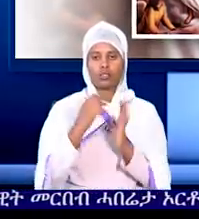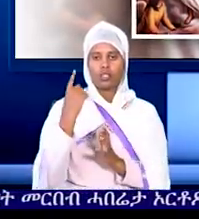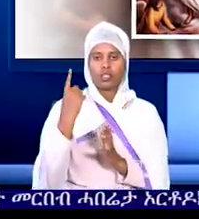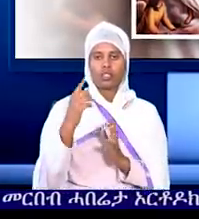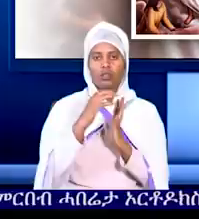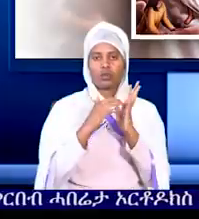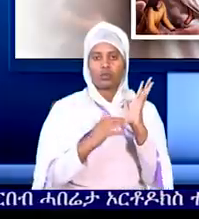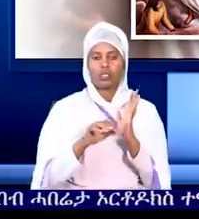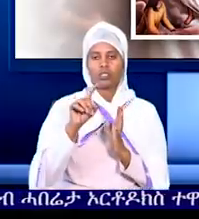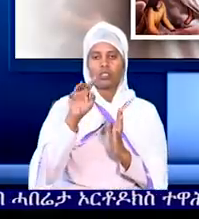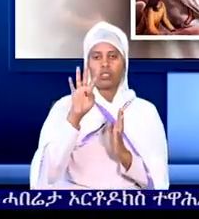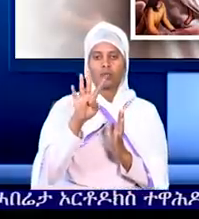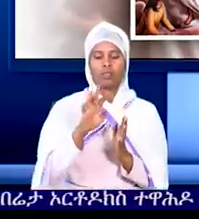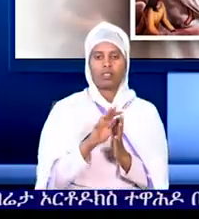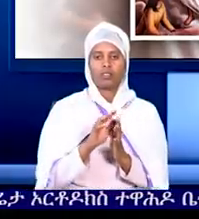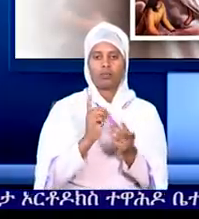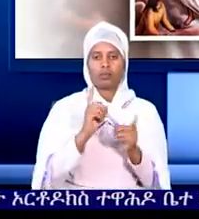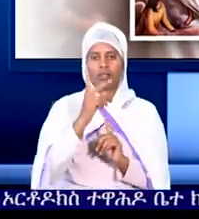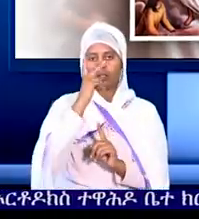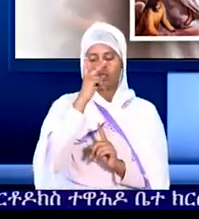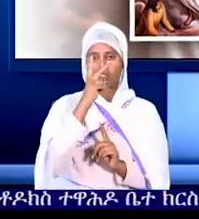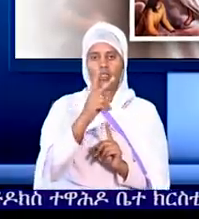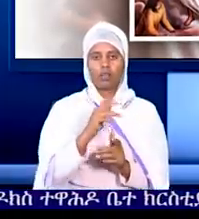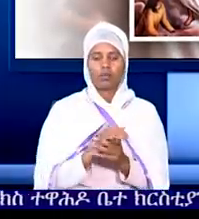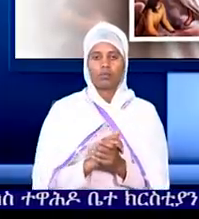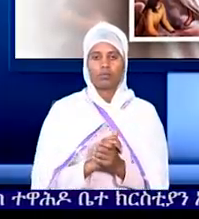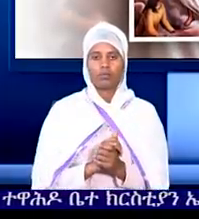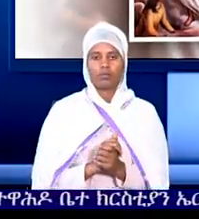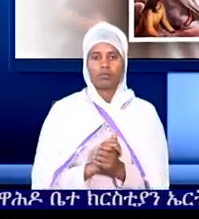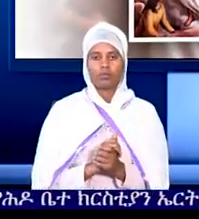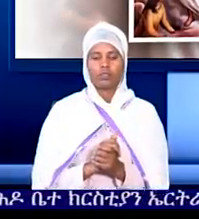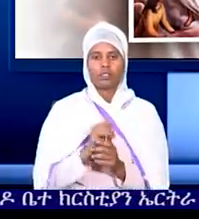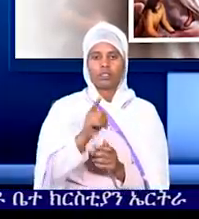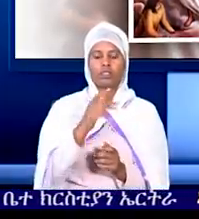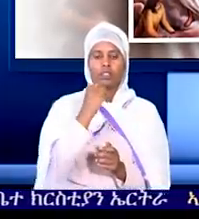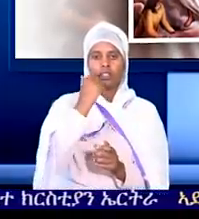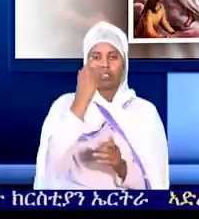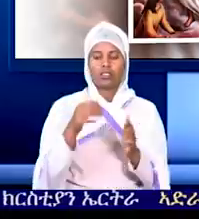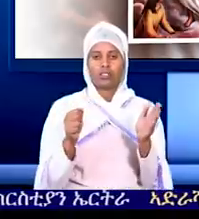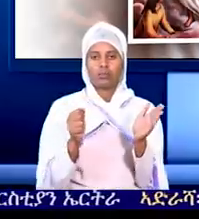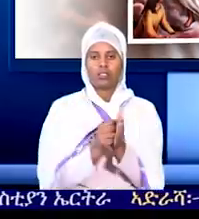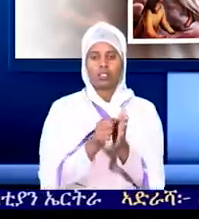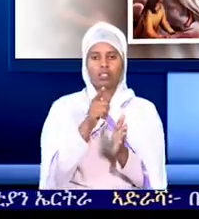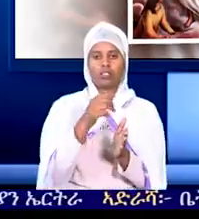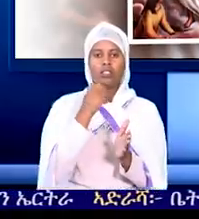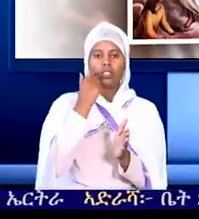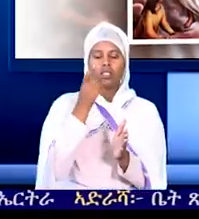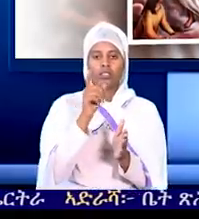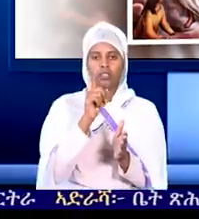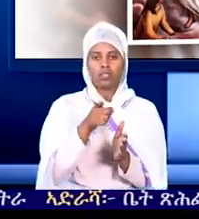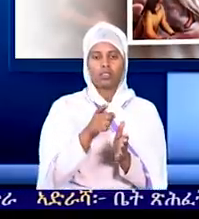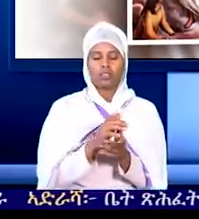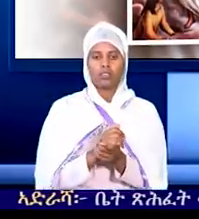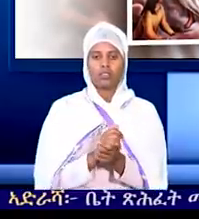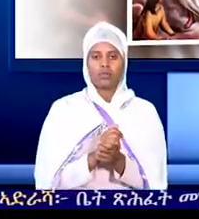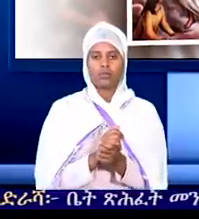ኣብ ቁፅሪ 1 ኣብ ቁፅሪ 14 እንተርኢና ነዚ ዕለት እዚ ዘመልክት